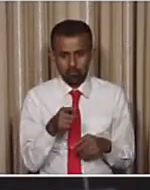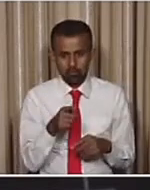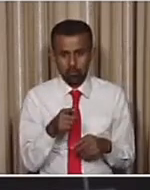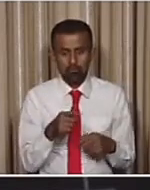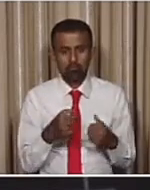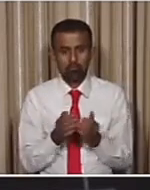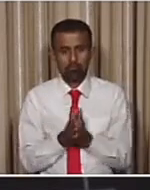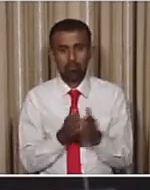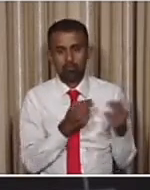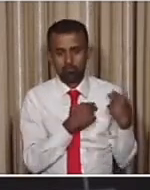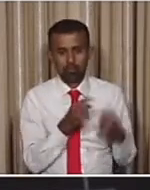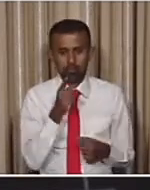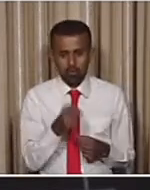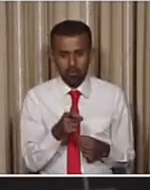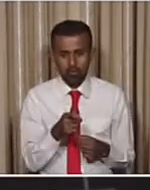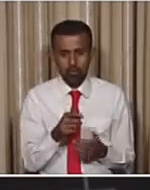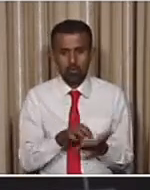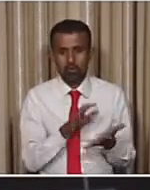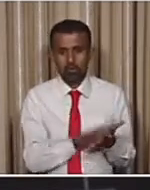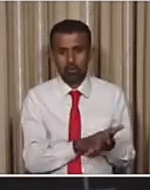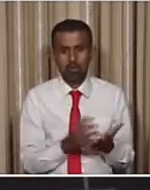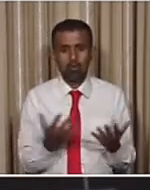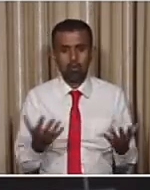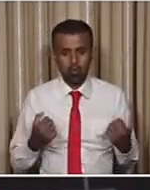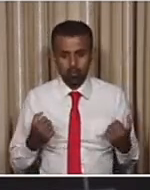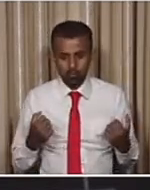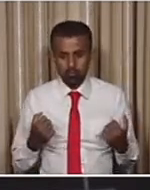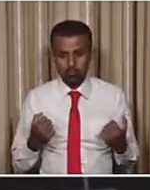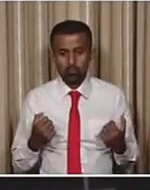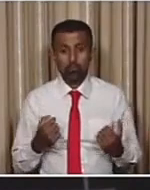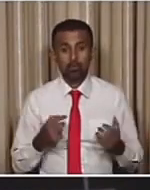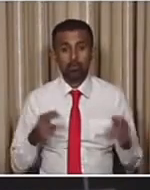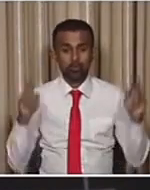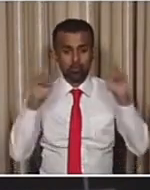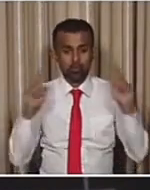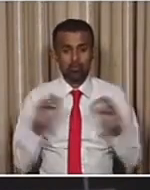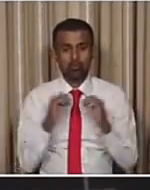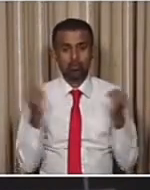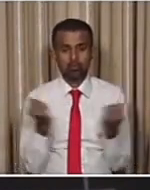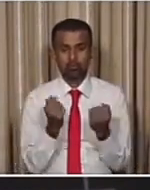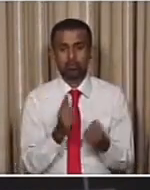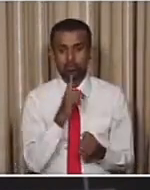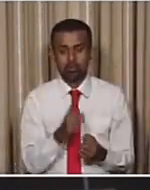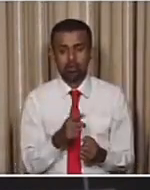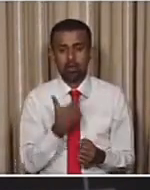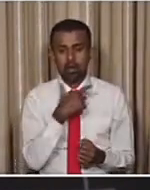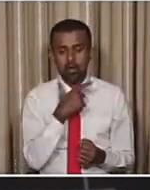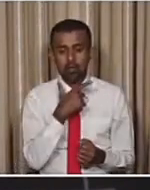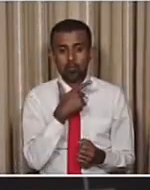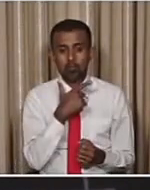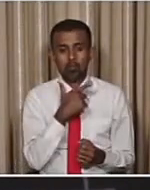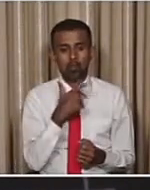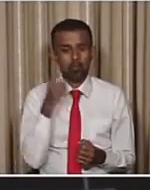என சர்வதேச மன்னிப்பு சபை தொடர்ச்சியாக வலியுறுத்தி வருகிறது. லண்டனை, பிரித்தானியாவை மையமாக கொண்டிருக்கின்ற இந்த